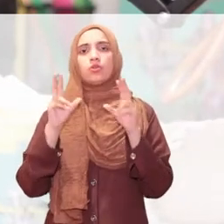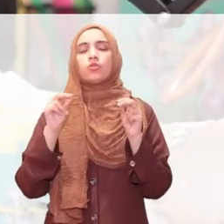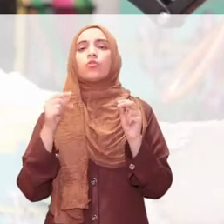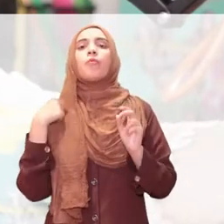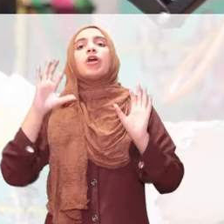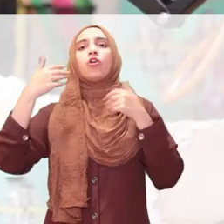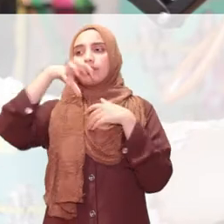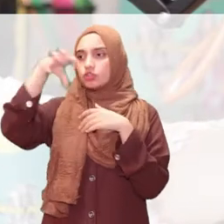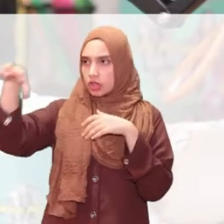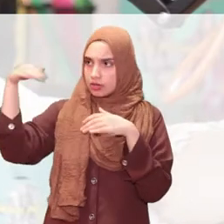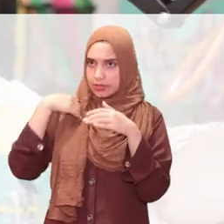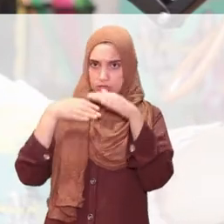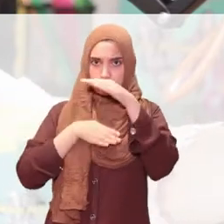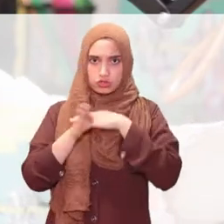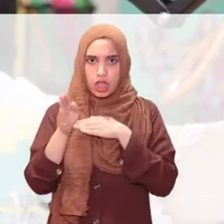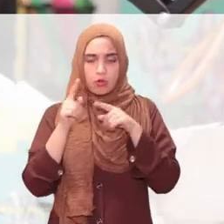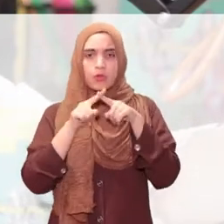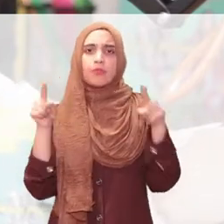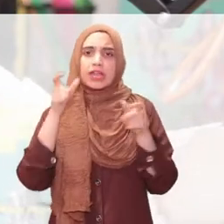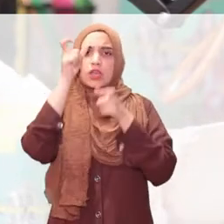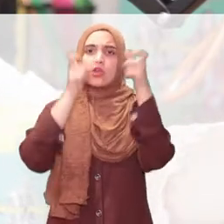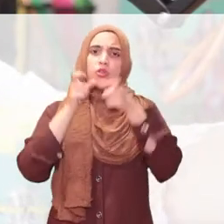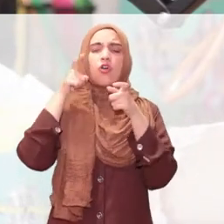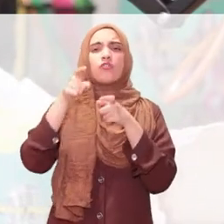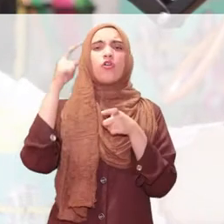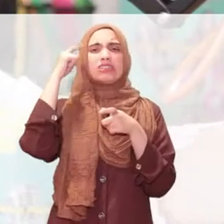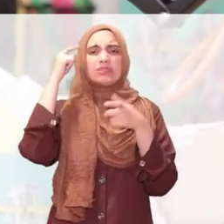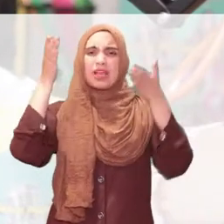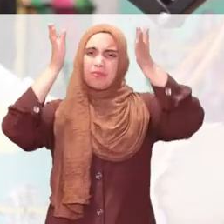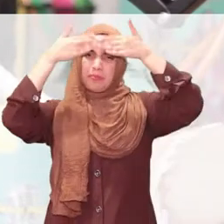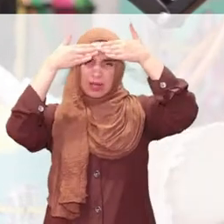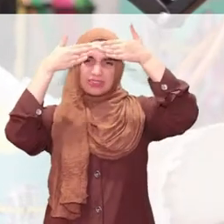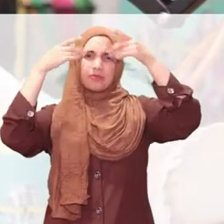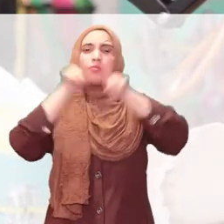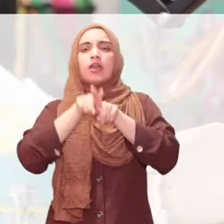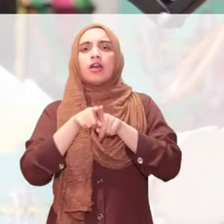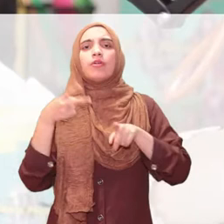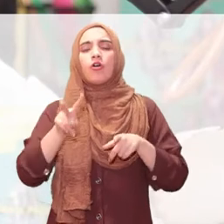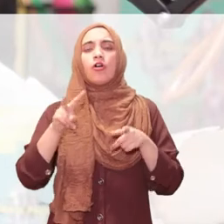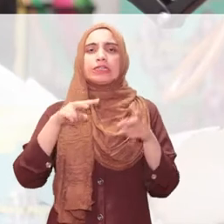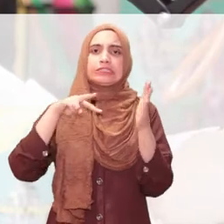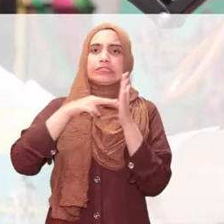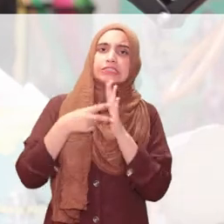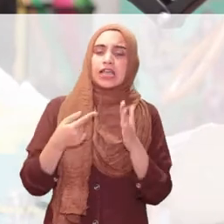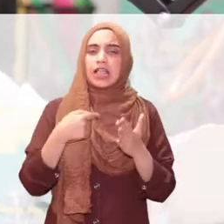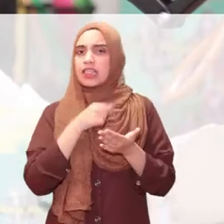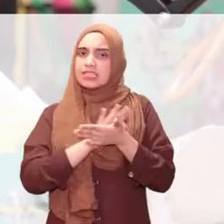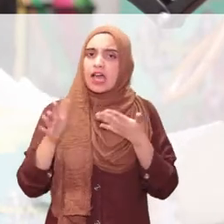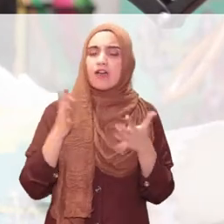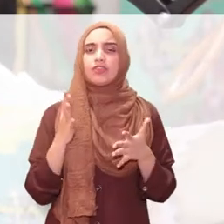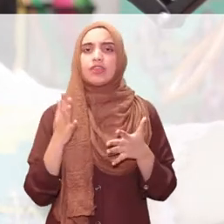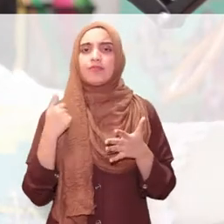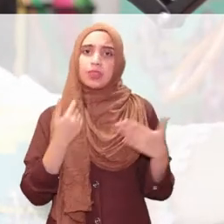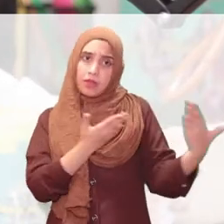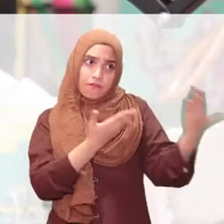इससे क्लोज माइंड है या अरेटेड वॉटर 8 ओपन द वे अयूब लाइट भी वेलकमद इन ऑयल एंड मोर